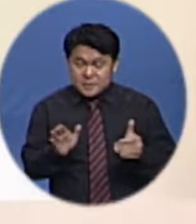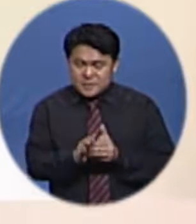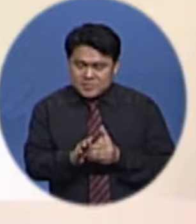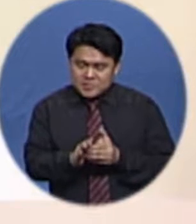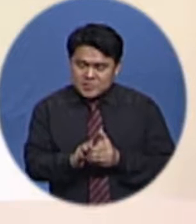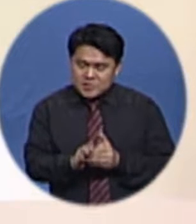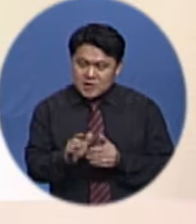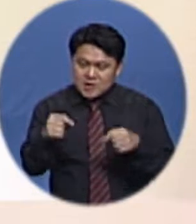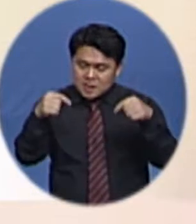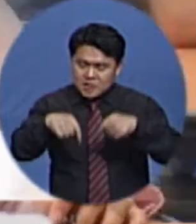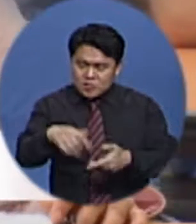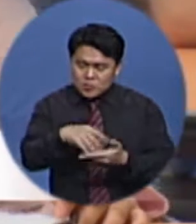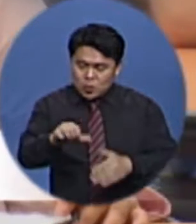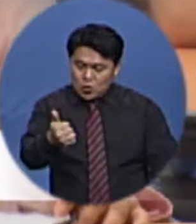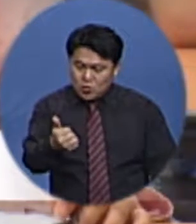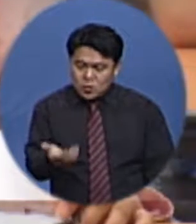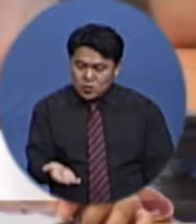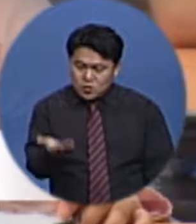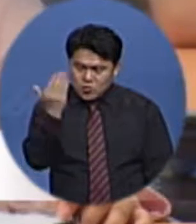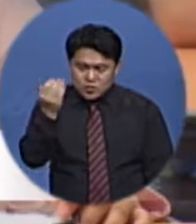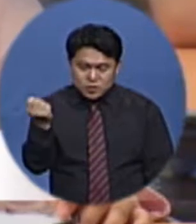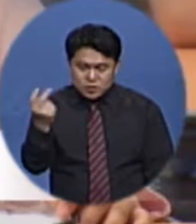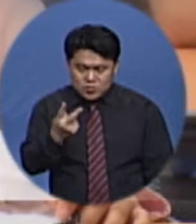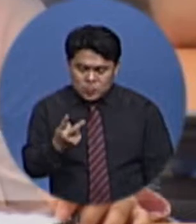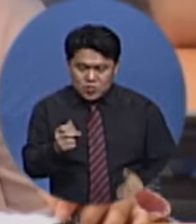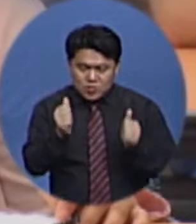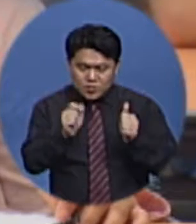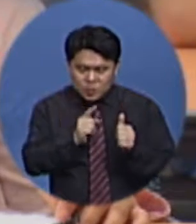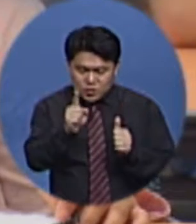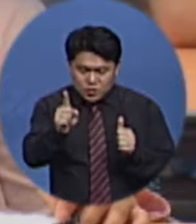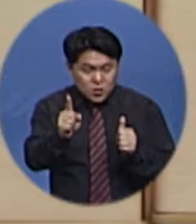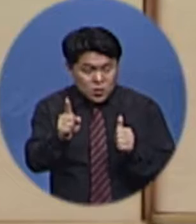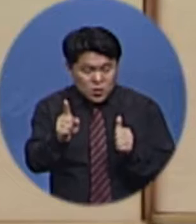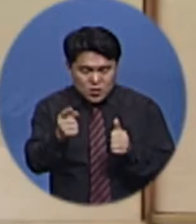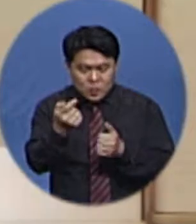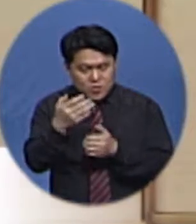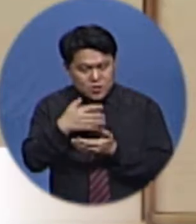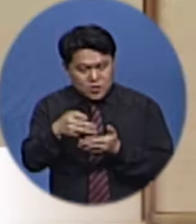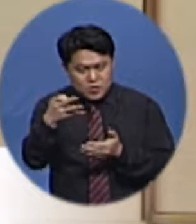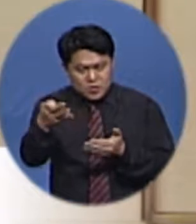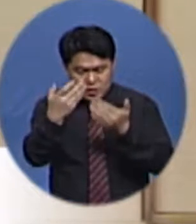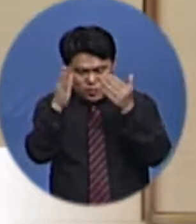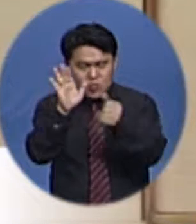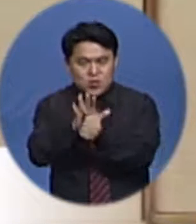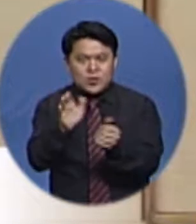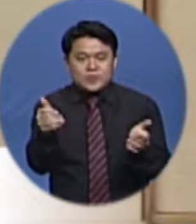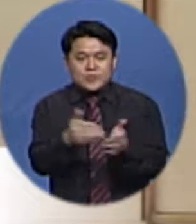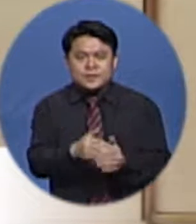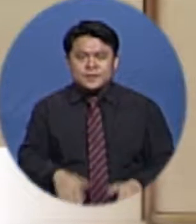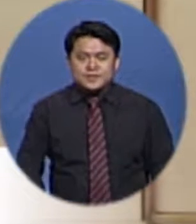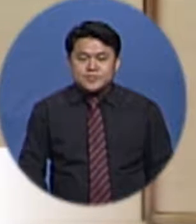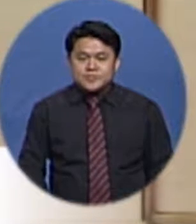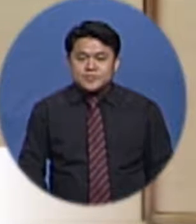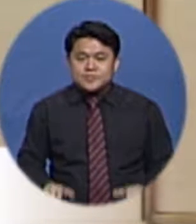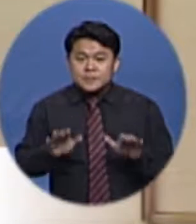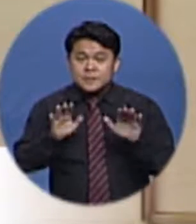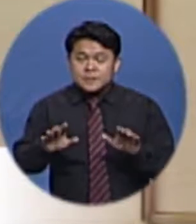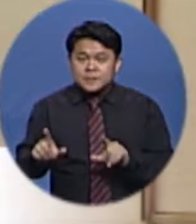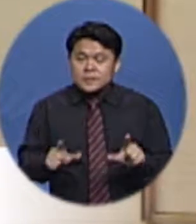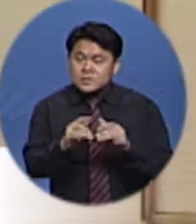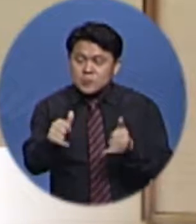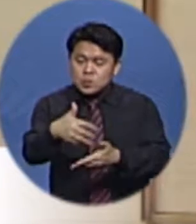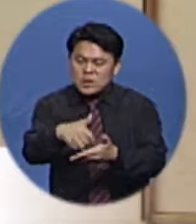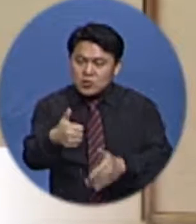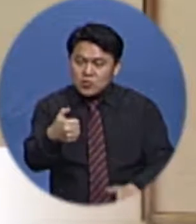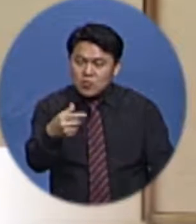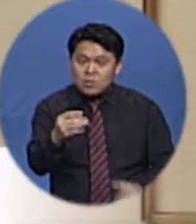500건이 넘는 상담과 14건의 무료 소송을 지원했습니다. 55만 명이 거주를 하고 있습니다. 그래서 이 외국인